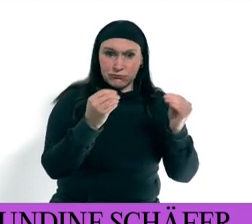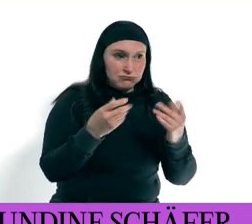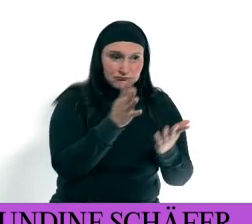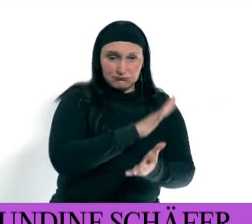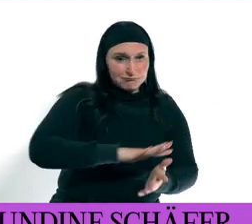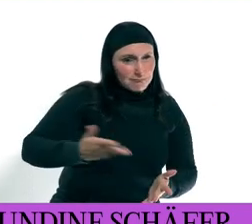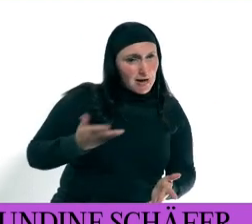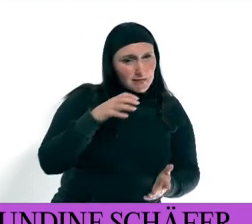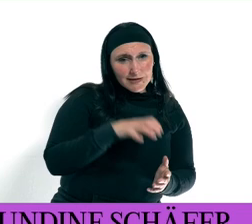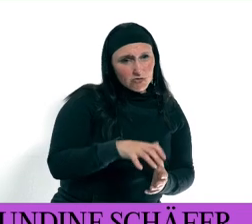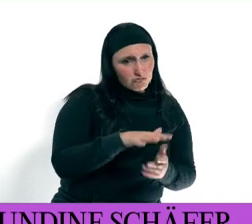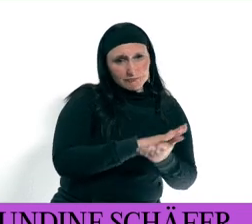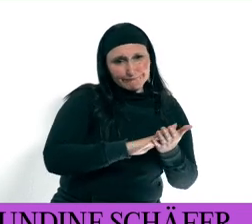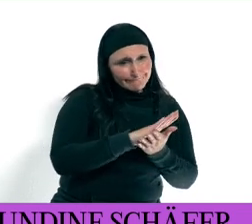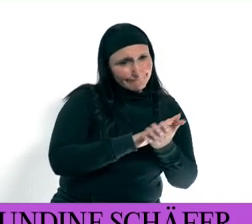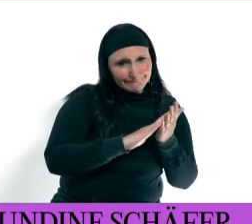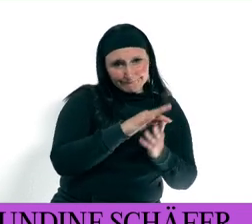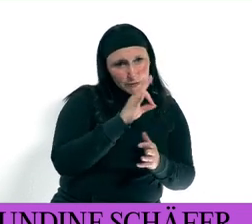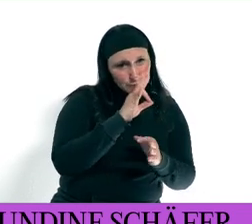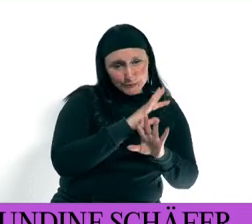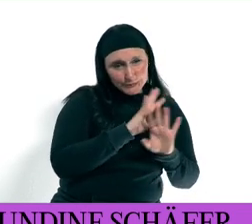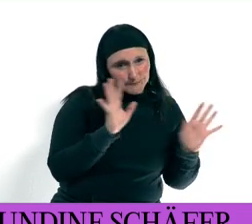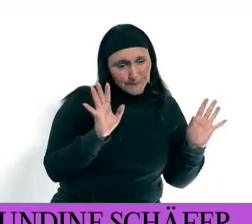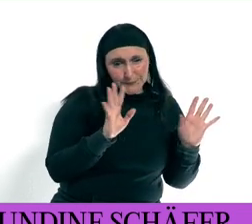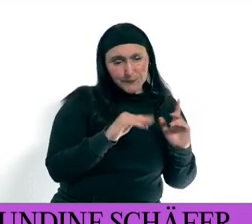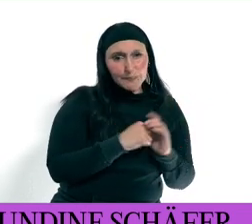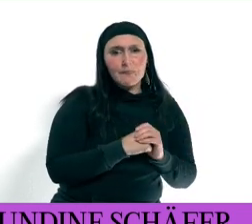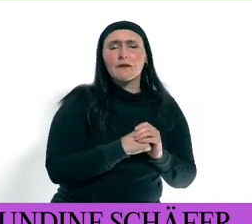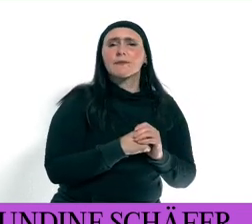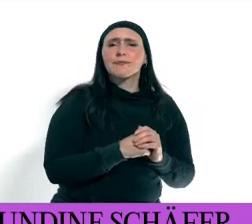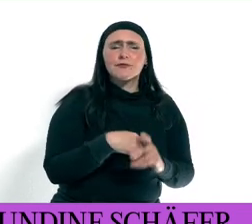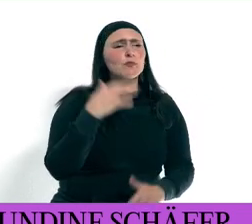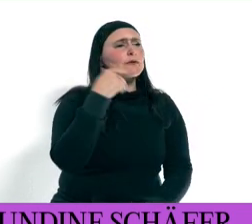anything. So Bangladesch gibt es nicht sehr viel Geld.